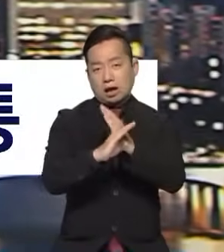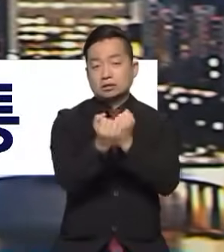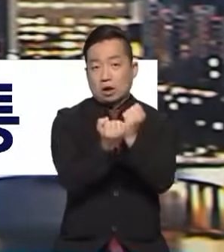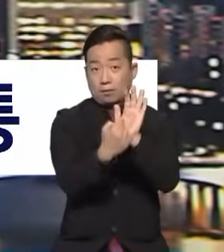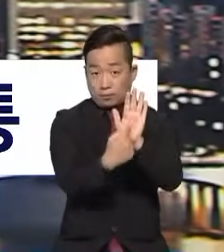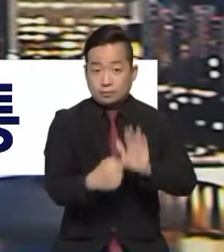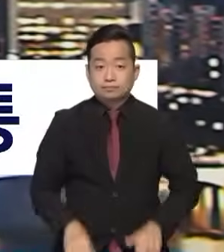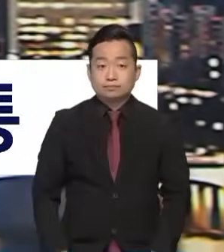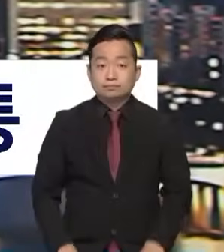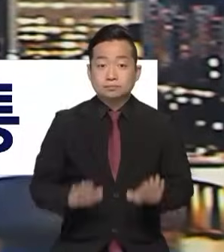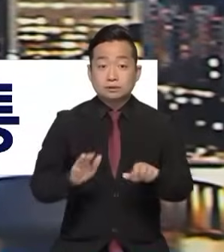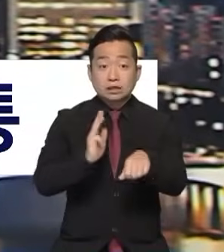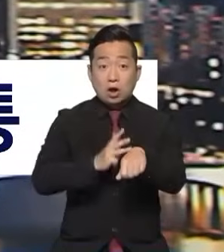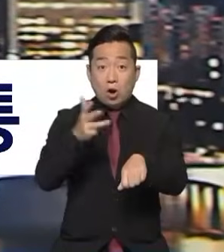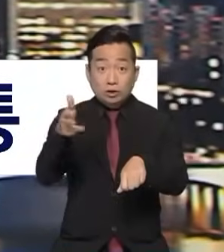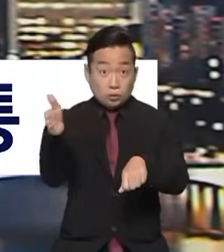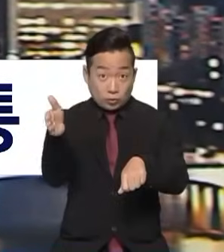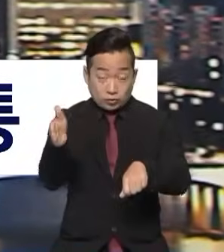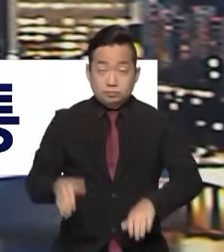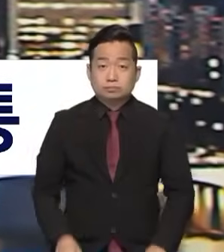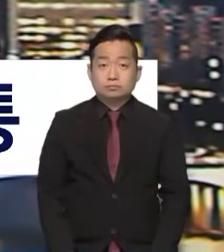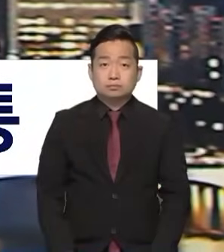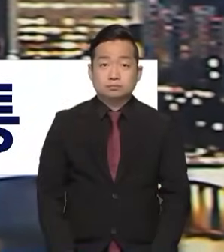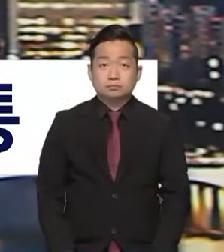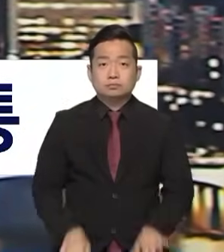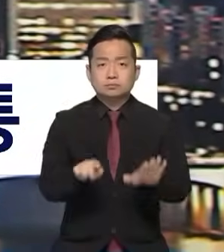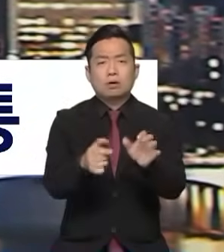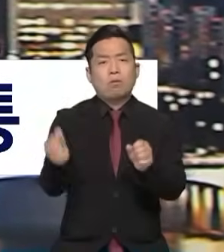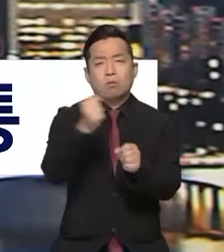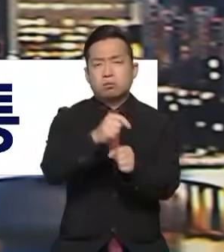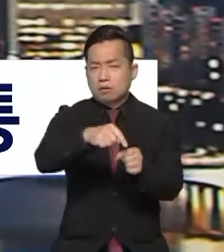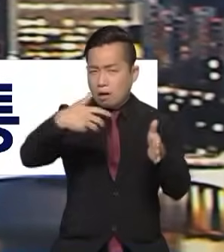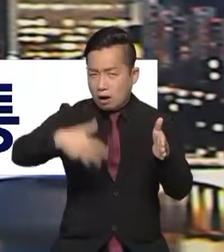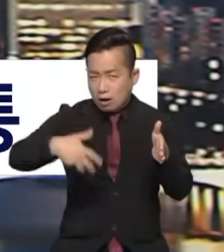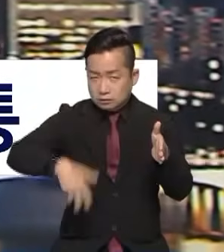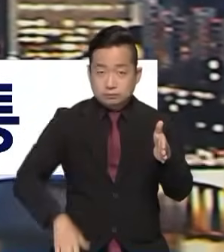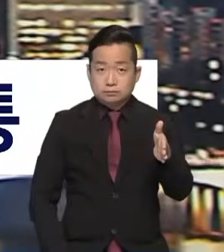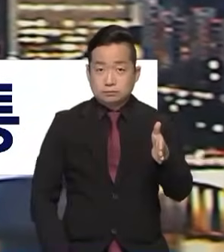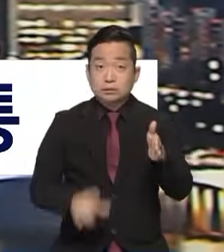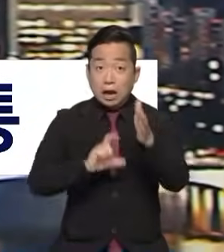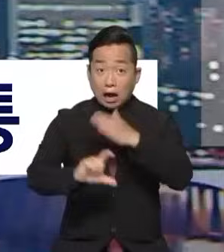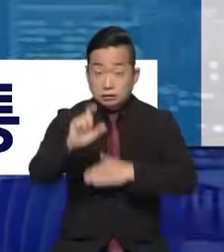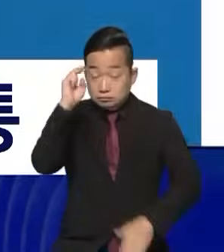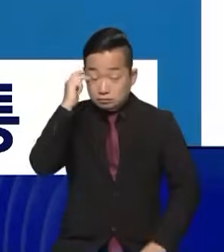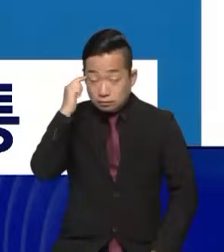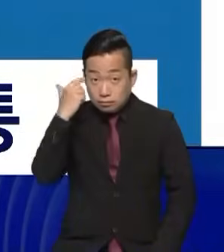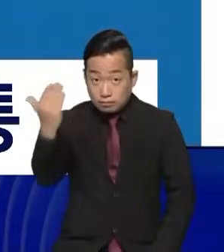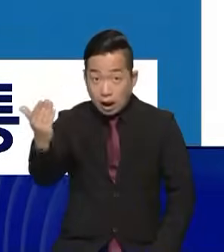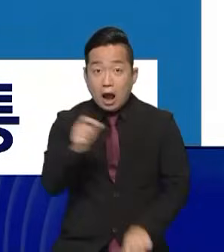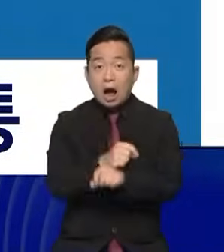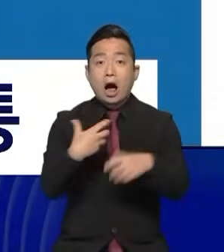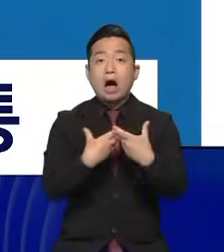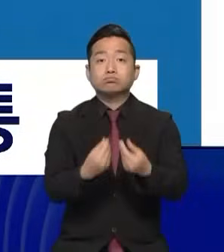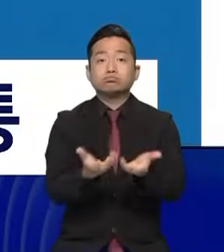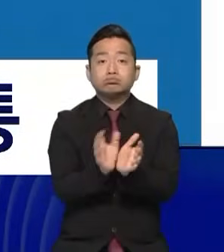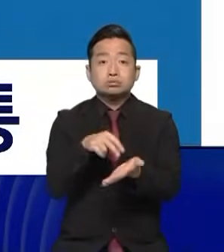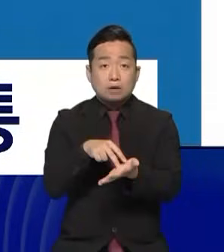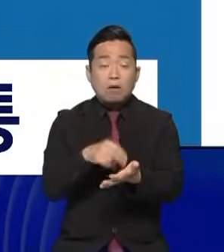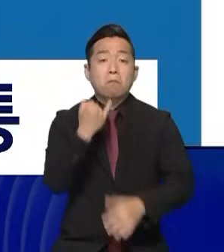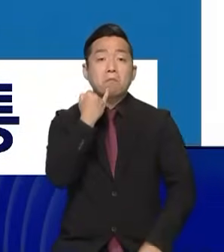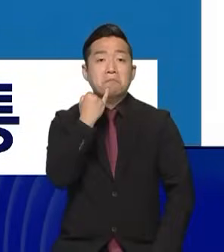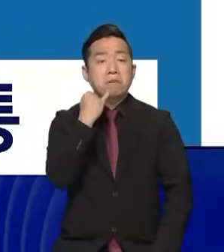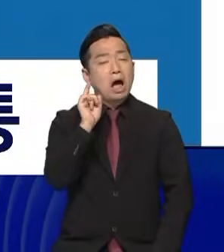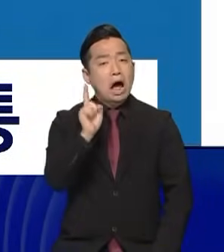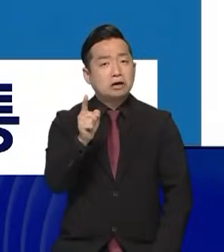지금 뉴스 시간이 8시 거의 다 돼가는데 아직도 못 고쳤다는 얘기입니다. 네. 저 오전에 물어보니까 행정안전부는 뭐 괜찮다. 낮